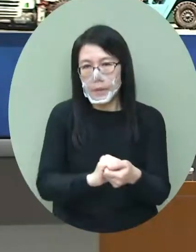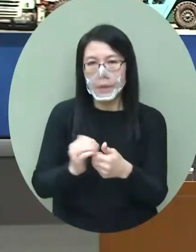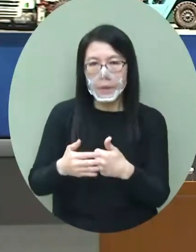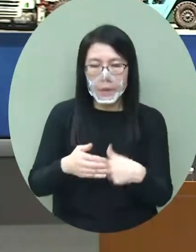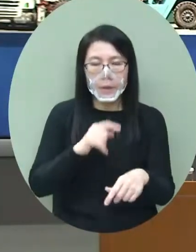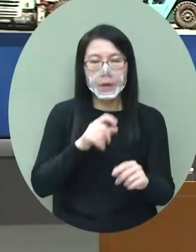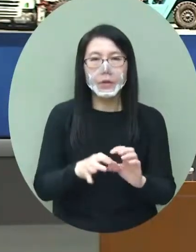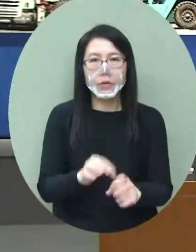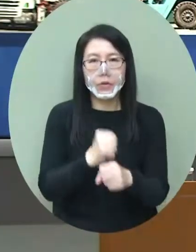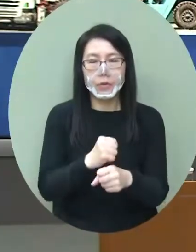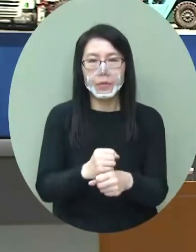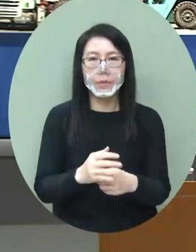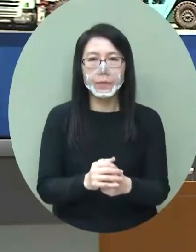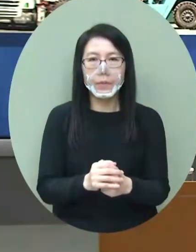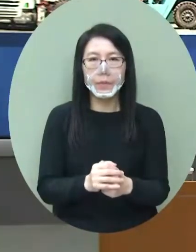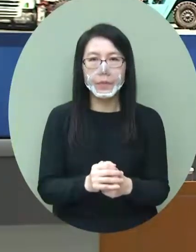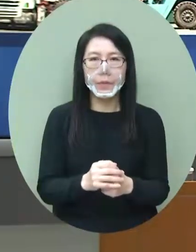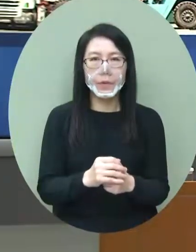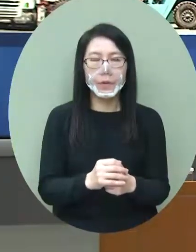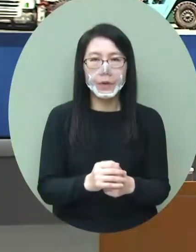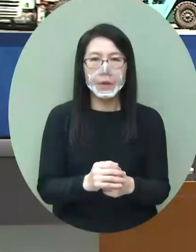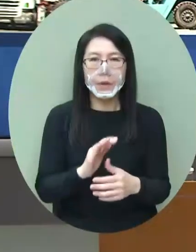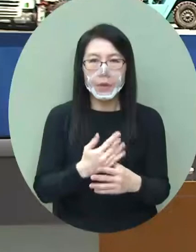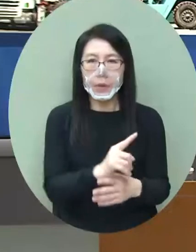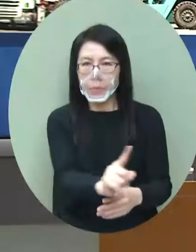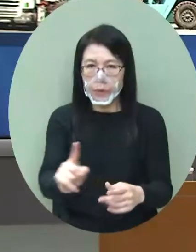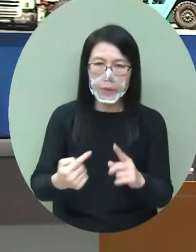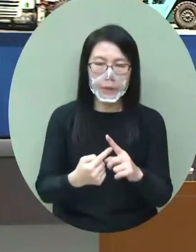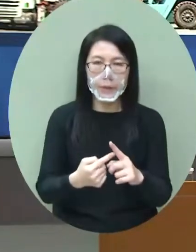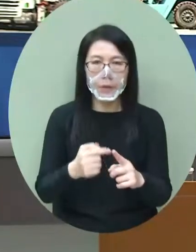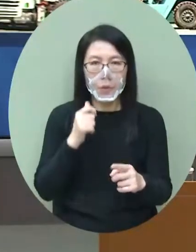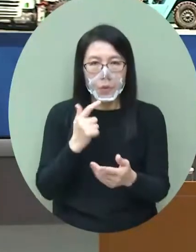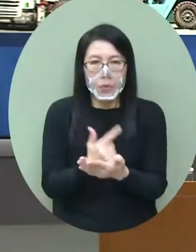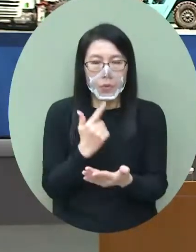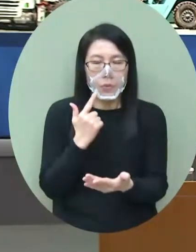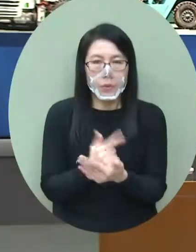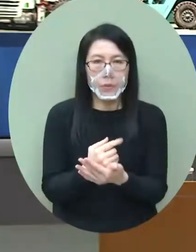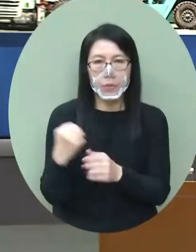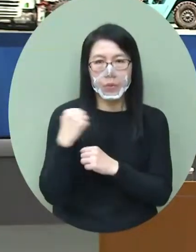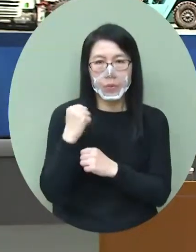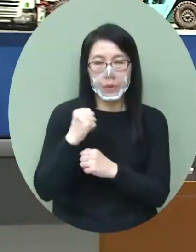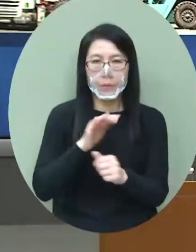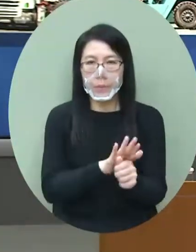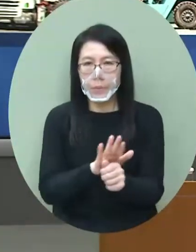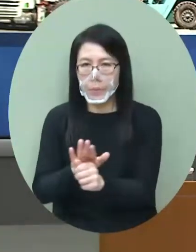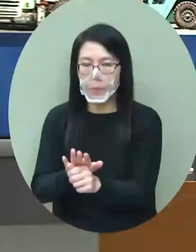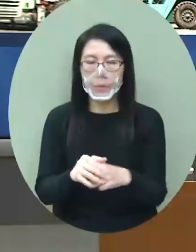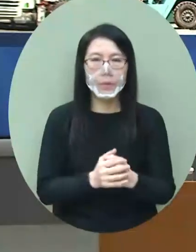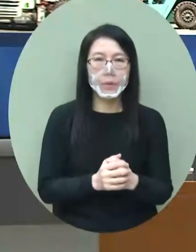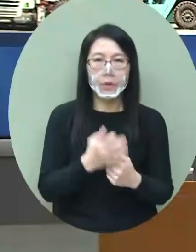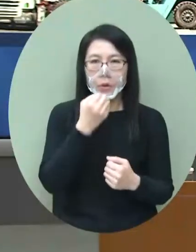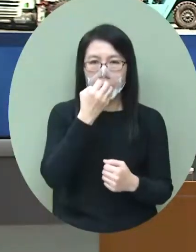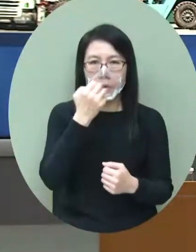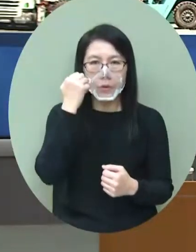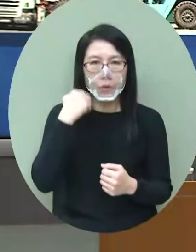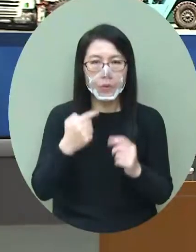伙伴一起工作，我们可以达到这个目标。生命是非常可贵的，我们会尽我们的所有努力，保障香港